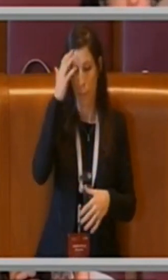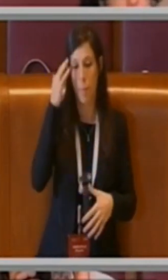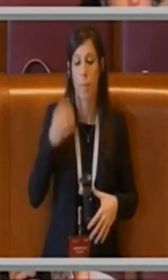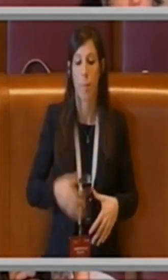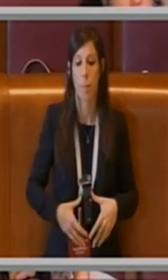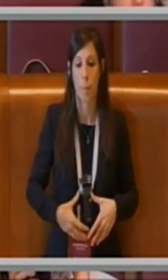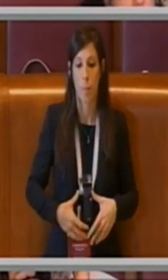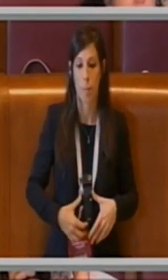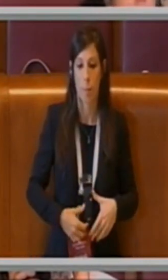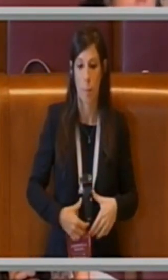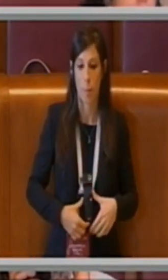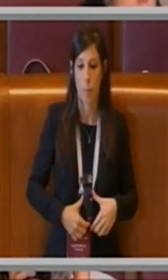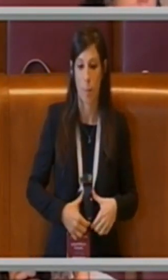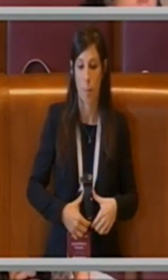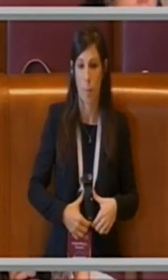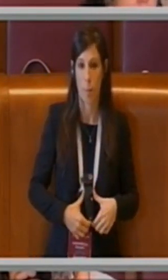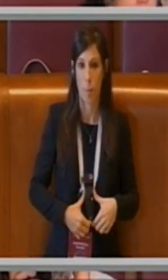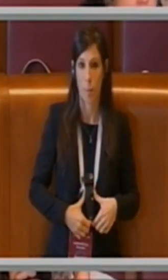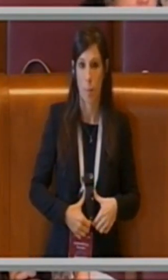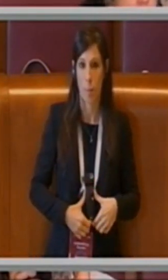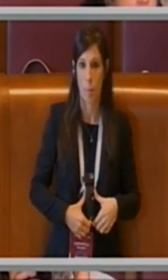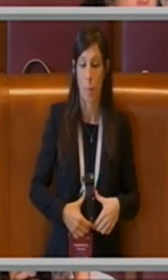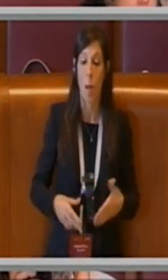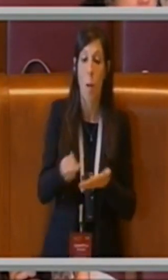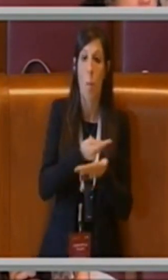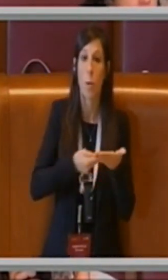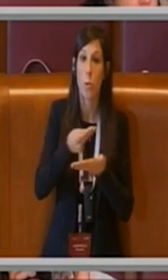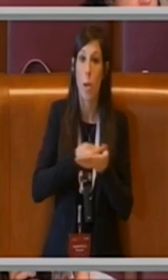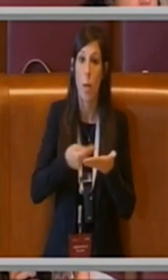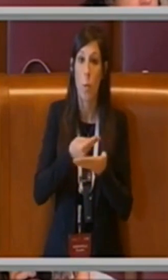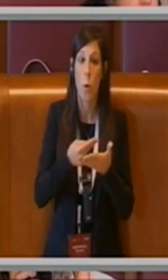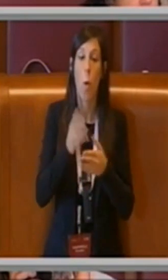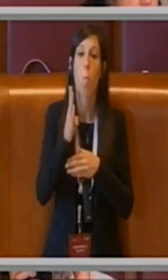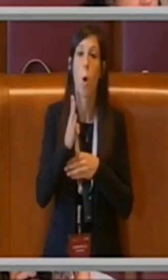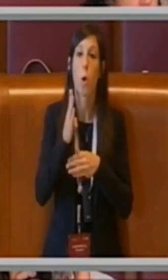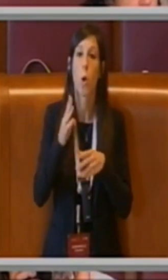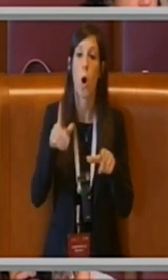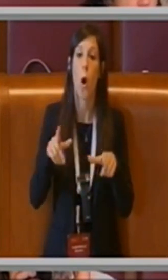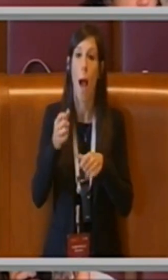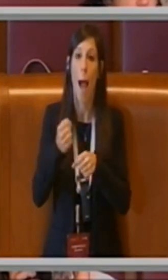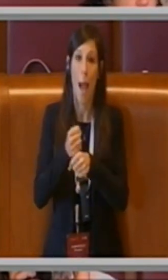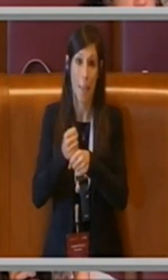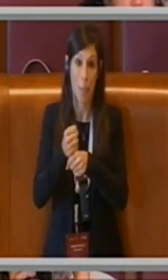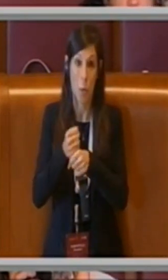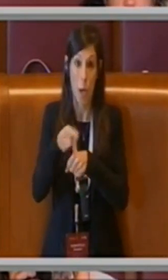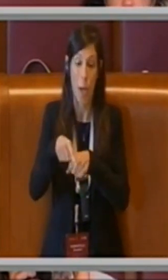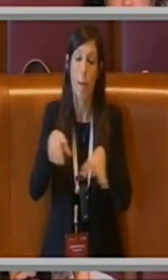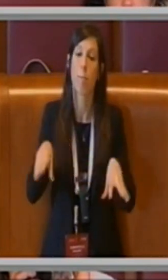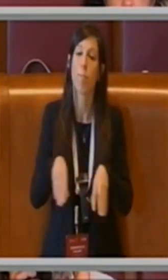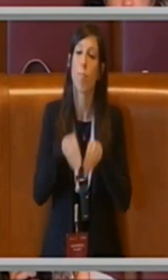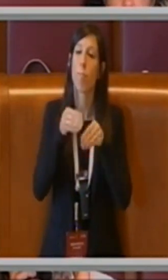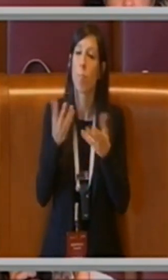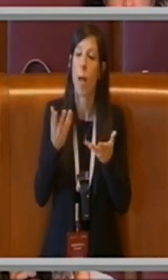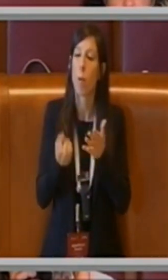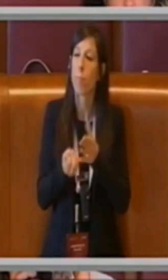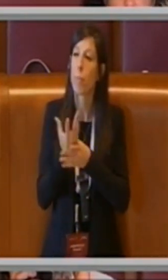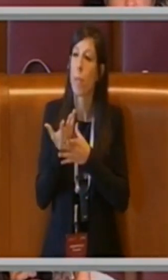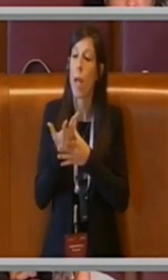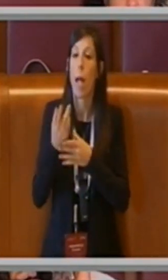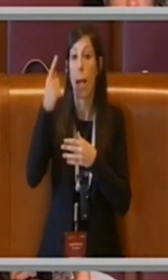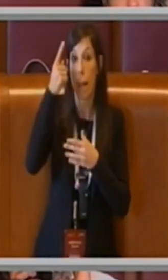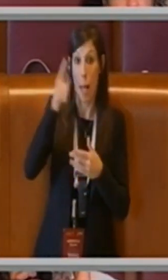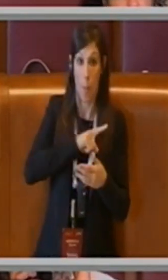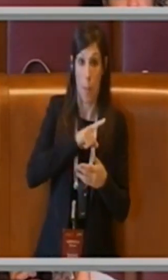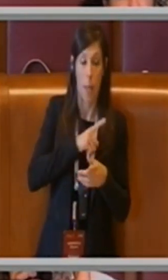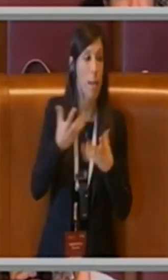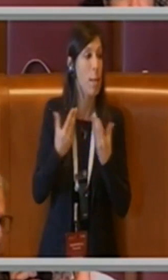La delibera Nuovo progetto del Borgo degli Artigiani a Via di Tordinona nasce da un'idea mia e della Presidente